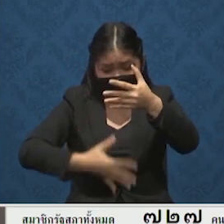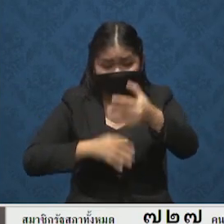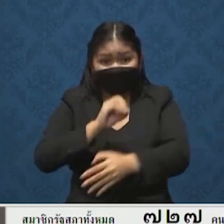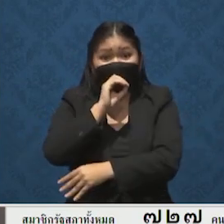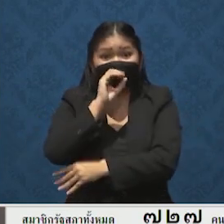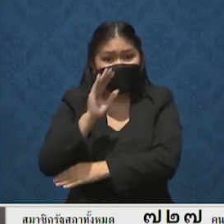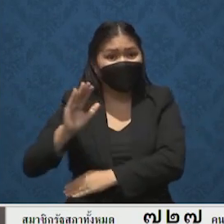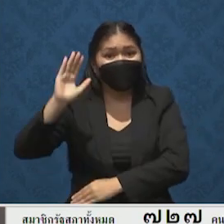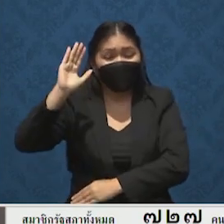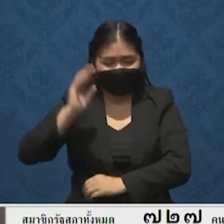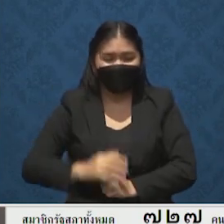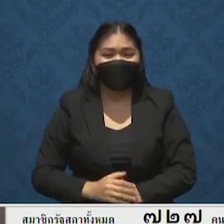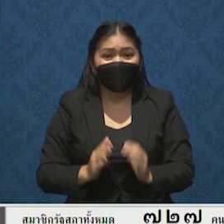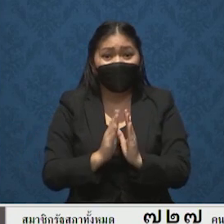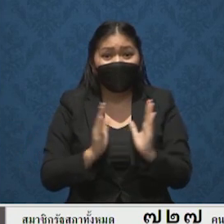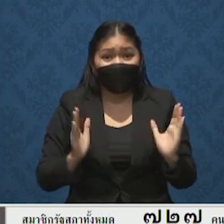ณครับ ครับ